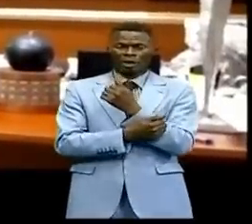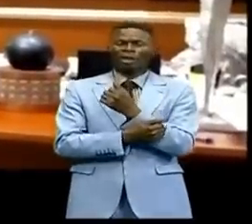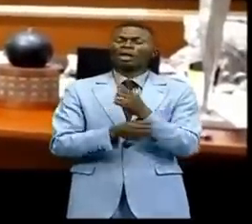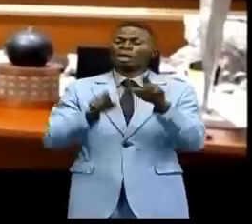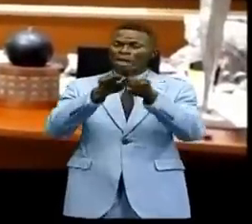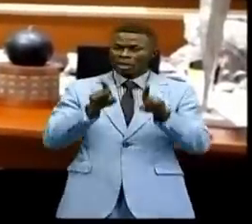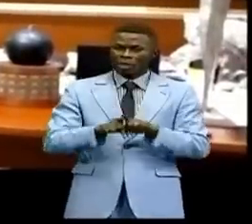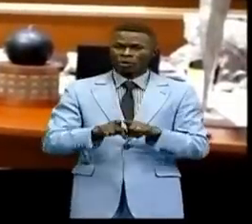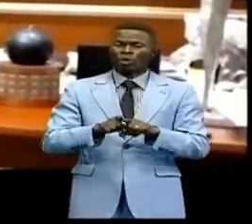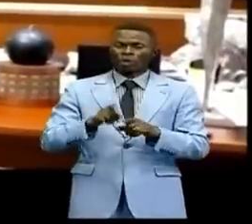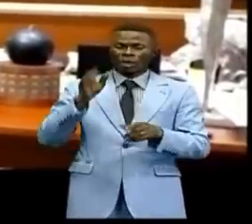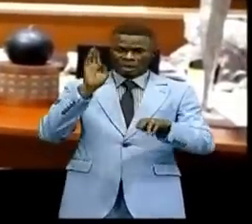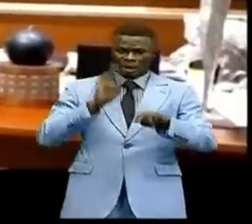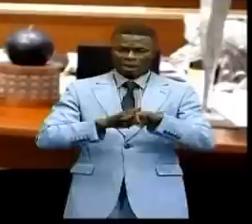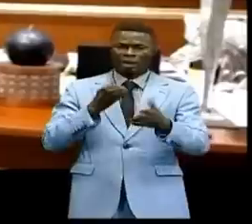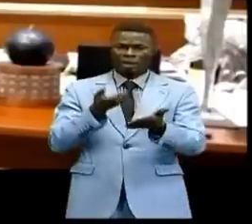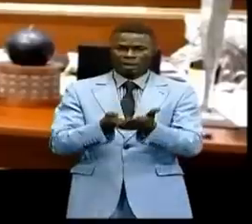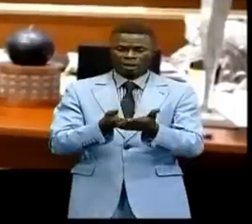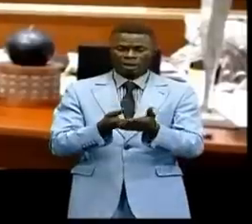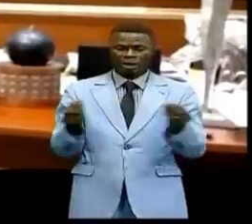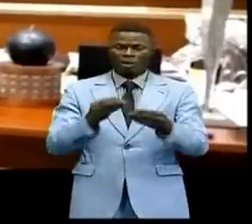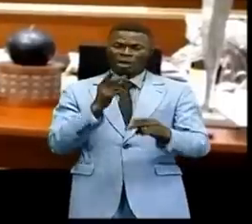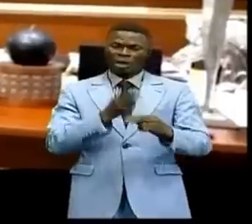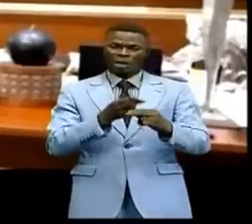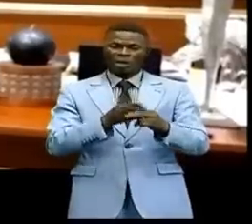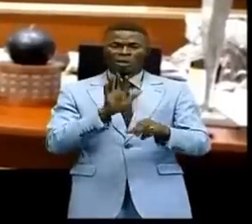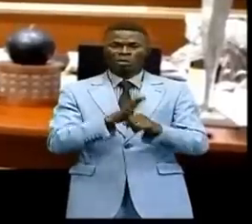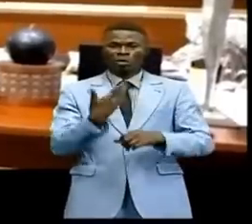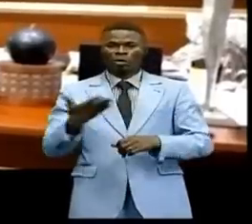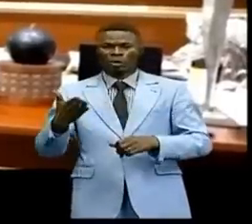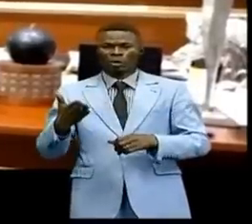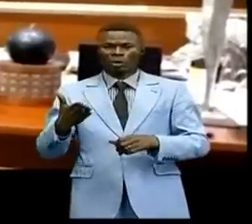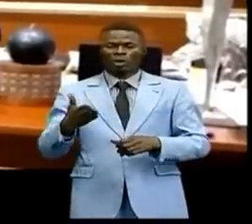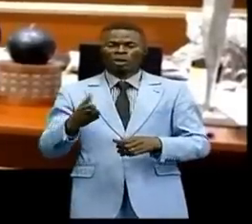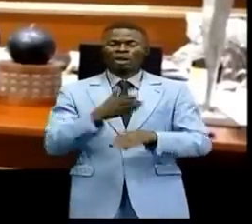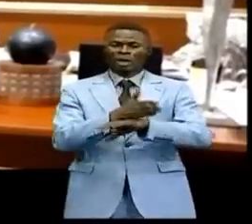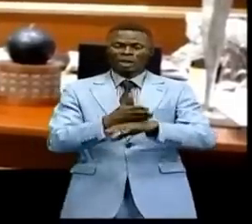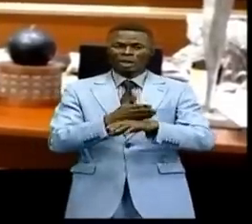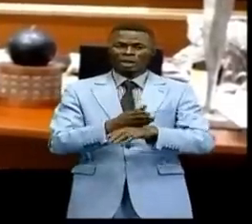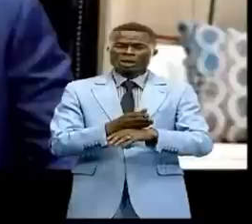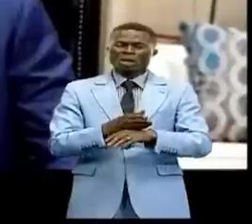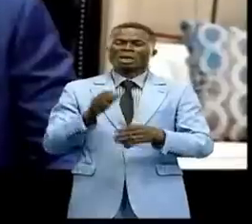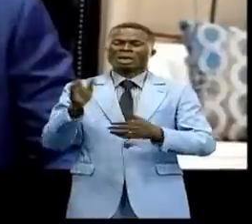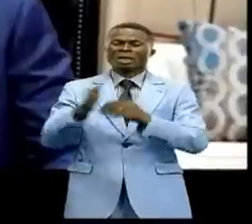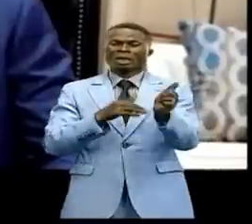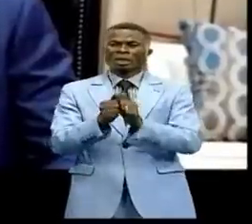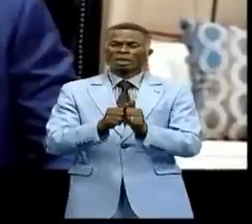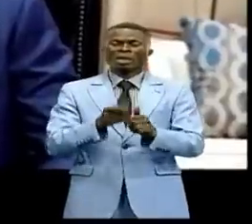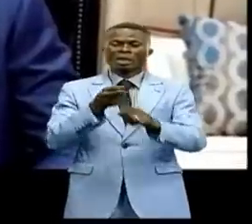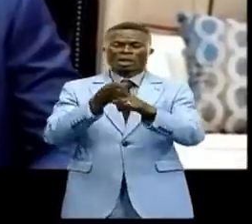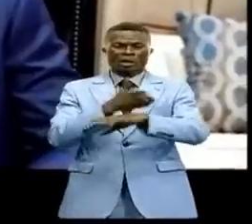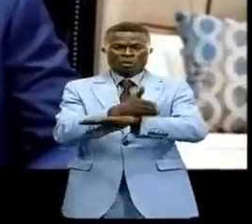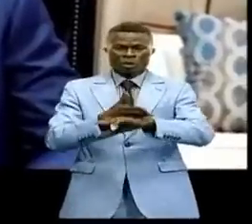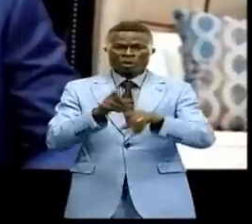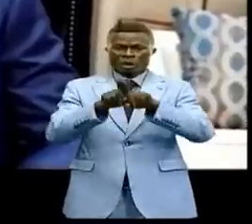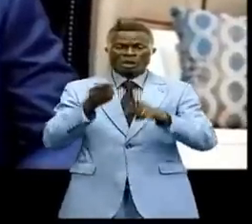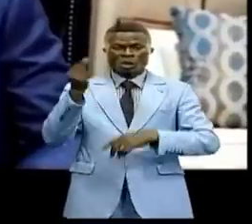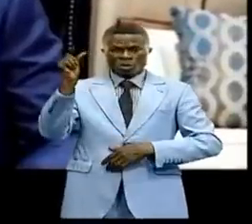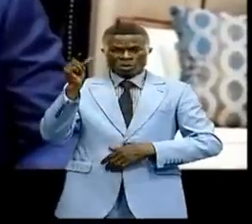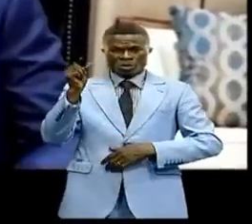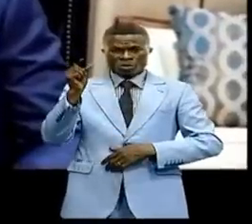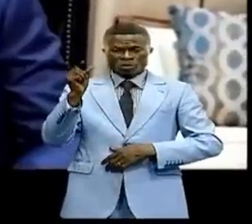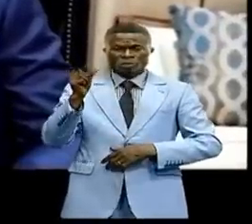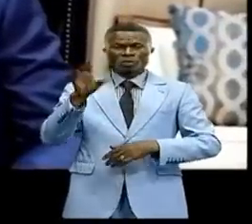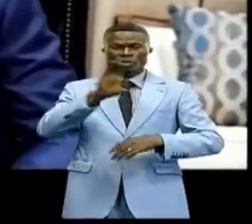cette réalité du fait qu'il regorge plusieurs espèces de plantes vénéneuses, des toxiques d'origine animale ainsi que de minerais dont